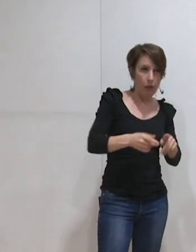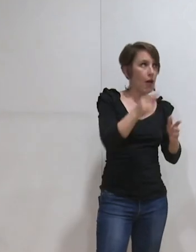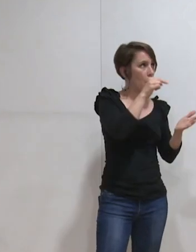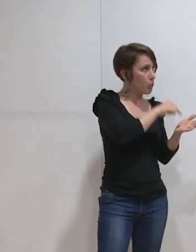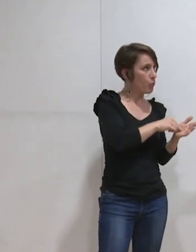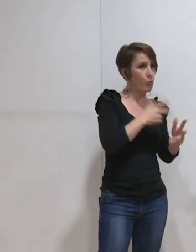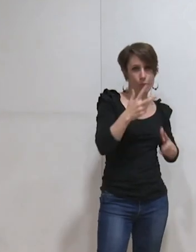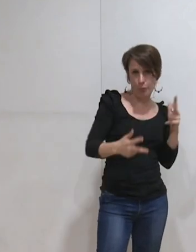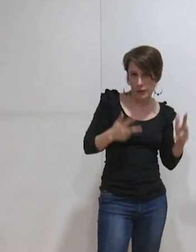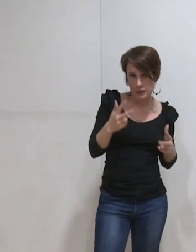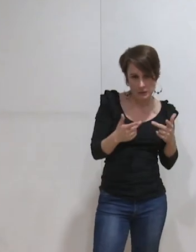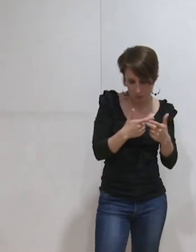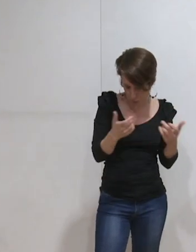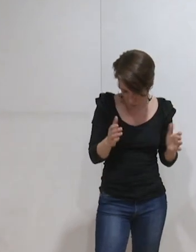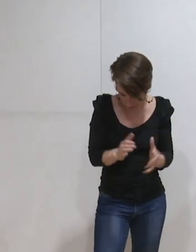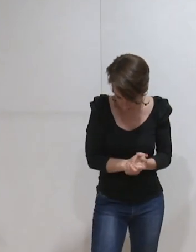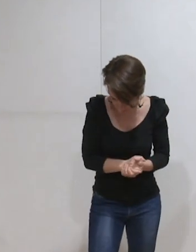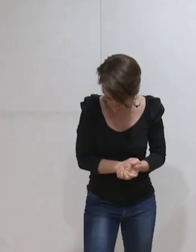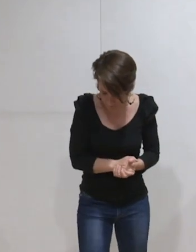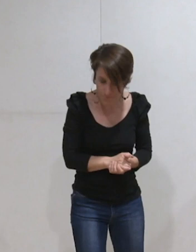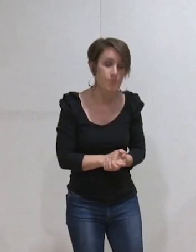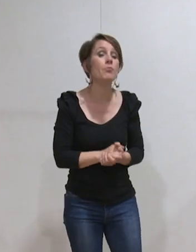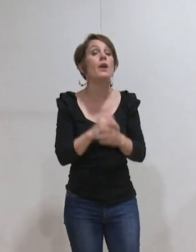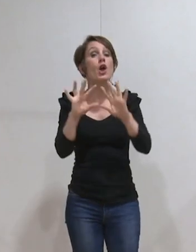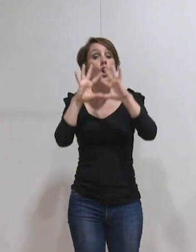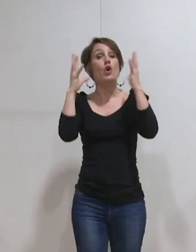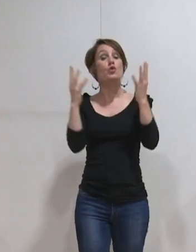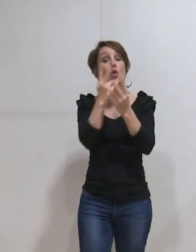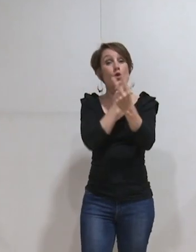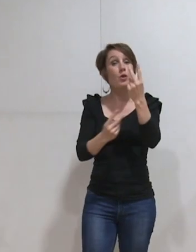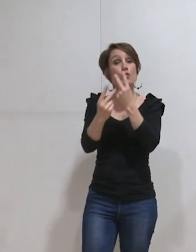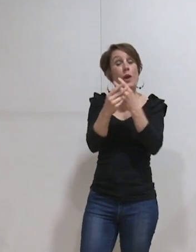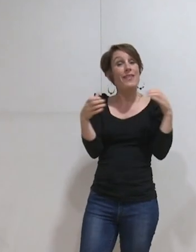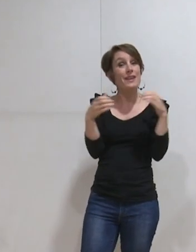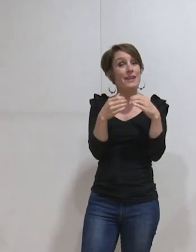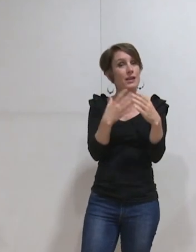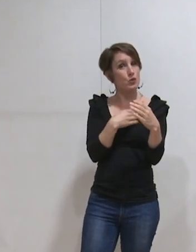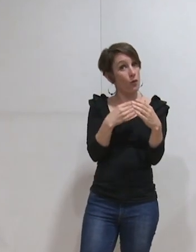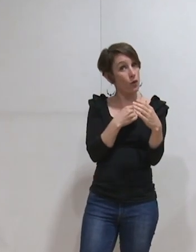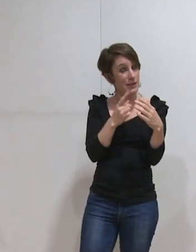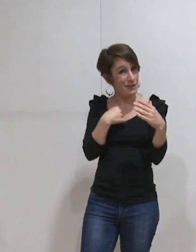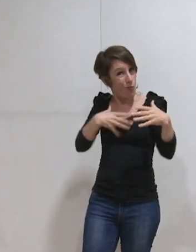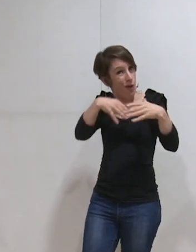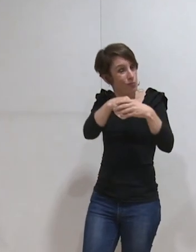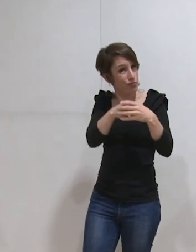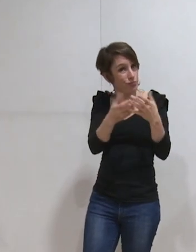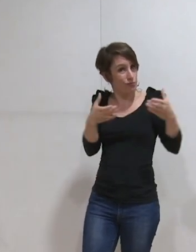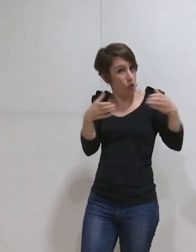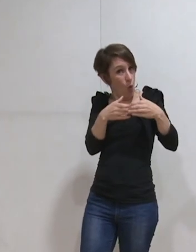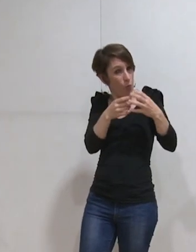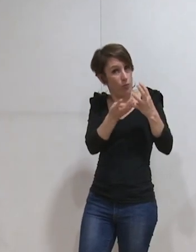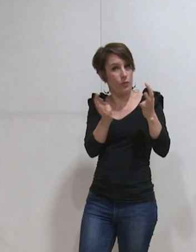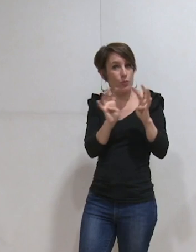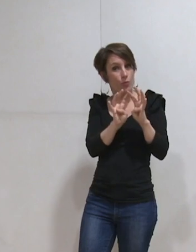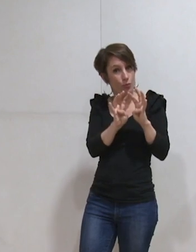voilà euh l'ensemble de cette délégation française puisque c'est dans le cadre d'une délégation française élargie est porté par le Comité